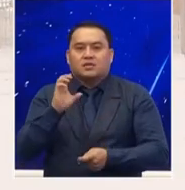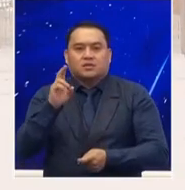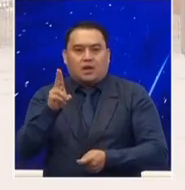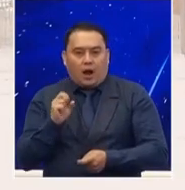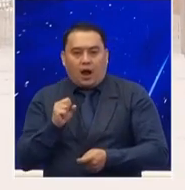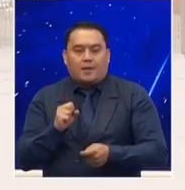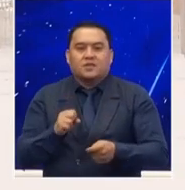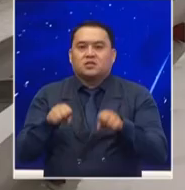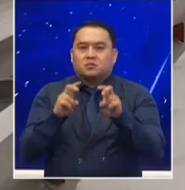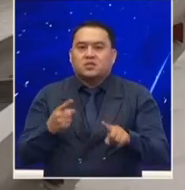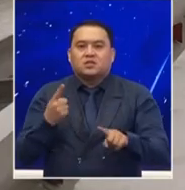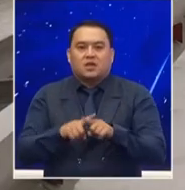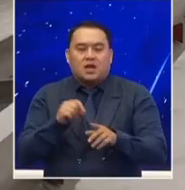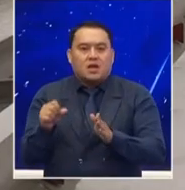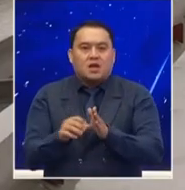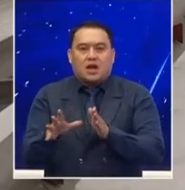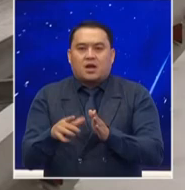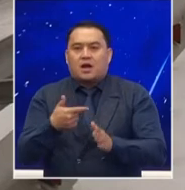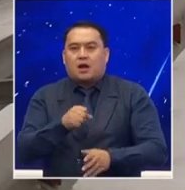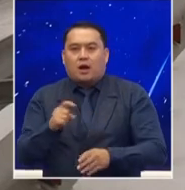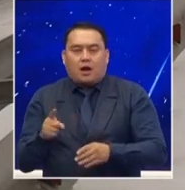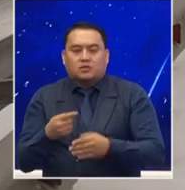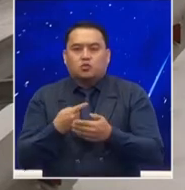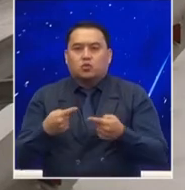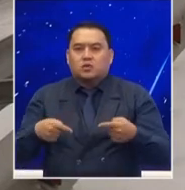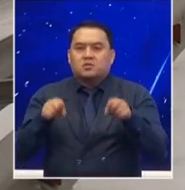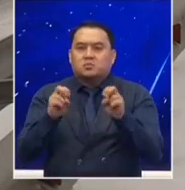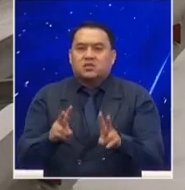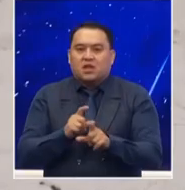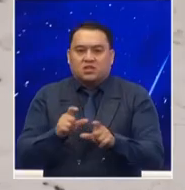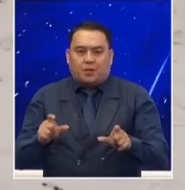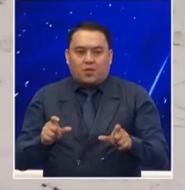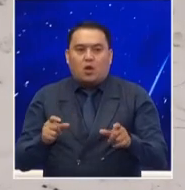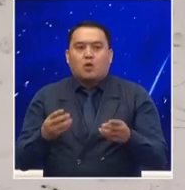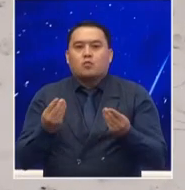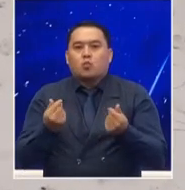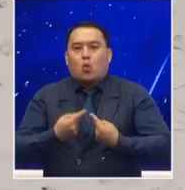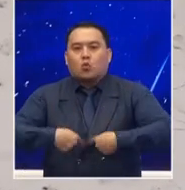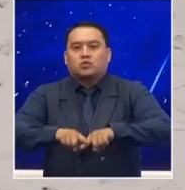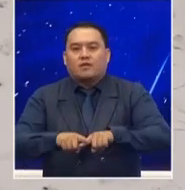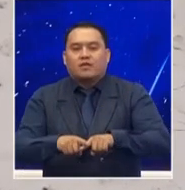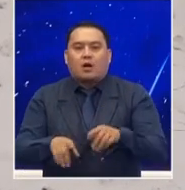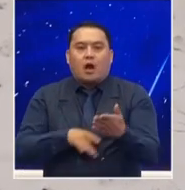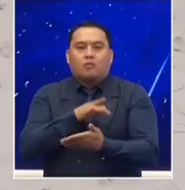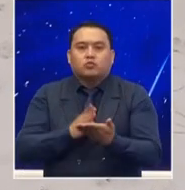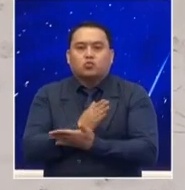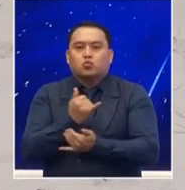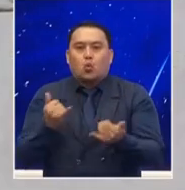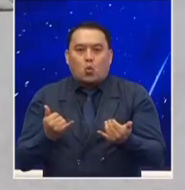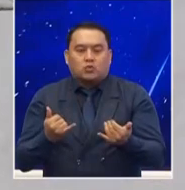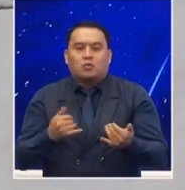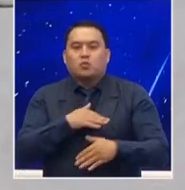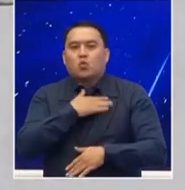со штатными сантехником, электриком, газоэнергетиком и другими специалистами. Бюро будет обслуживать коттеджный городок, где живут в